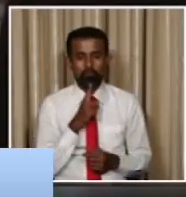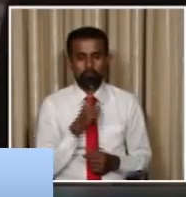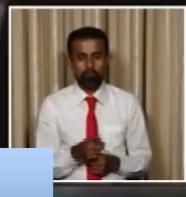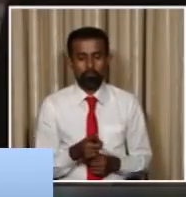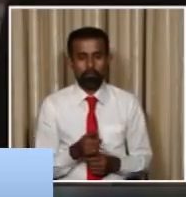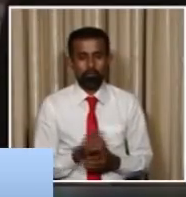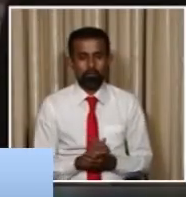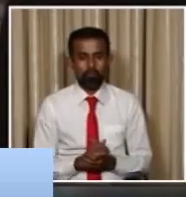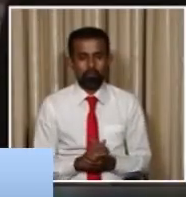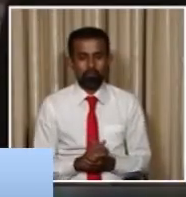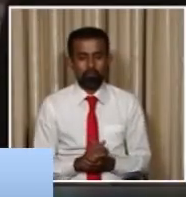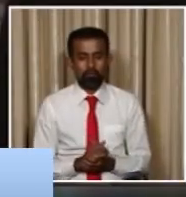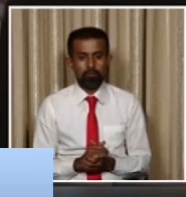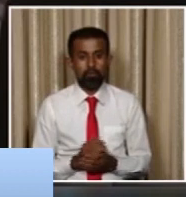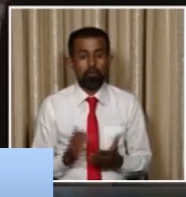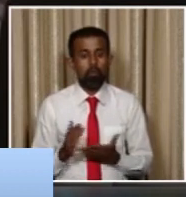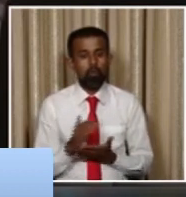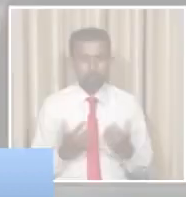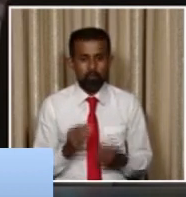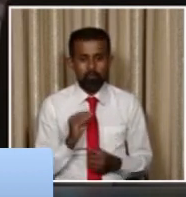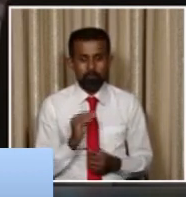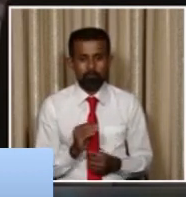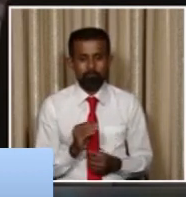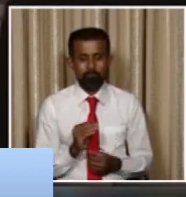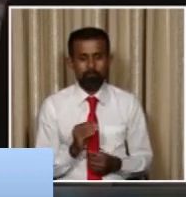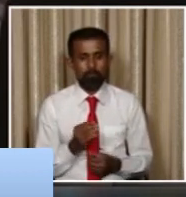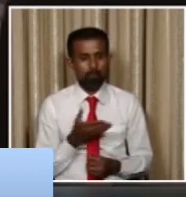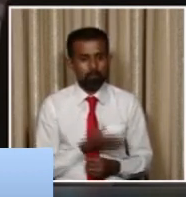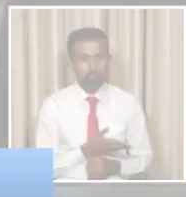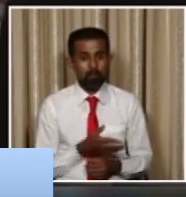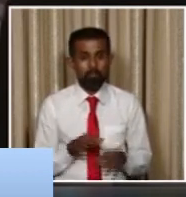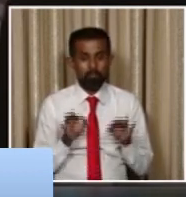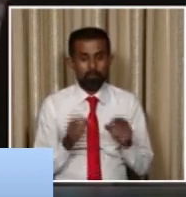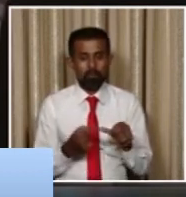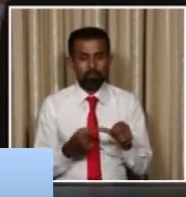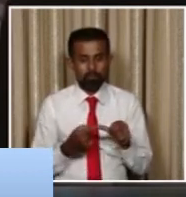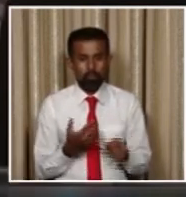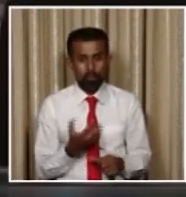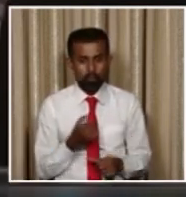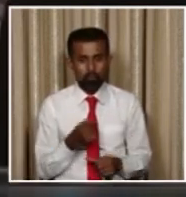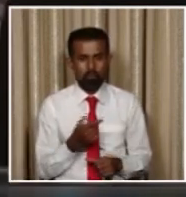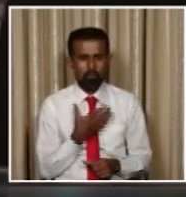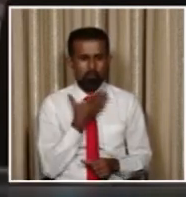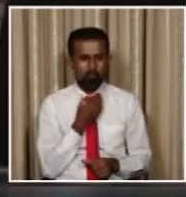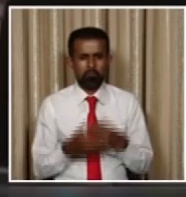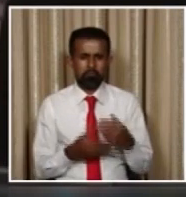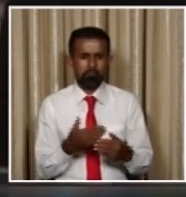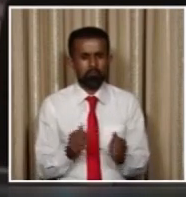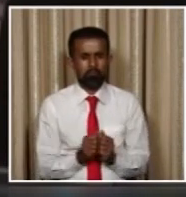මේක සියලු දෙනාටම අවශ්‍ය නම් මේකට හරි උත්තරයක් මේක බොරුවට ඇදගෙන යන්න